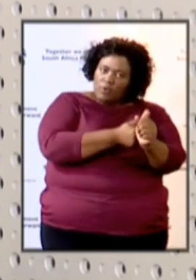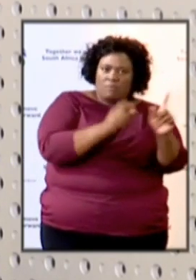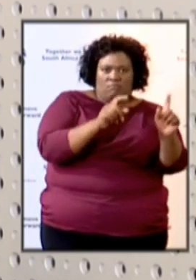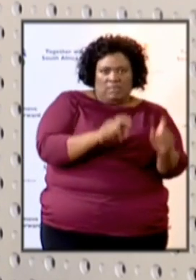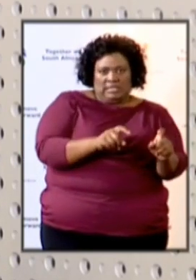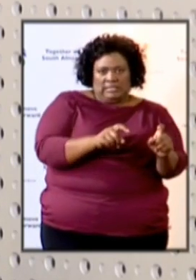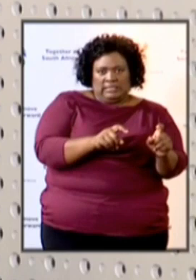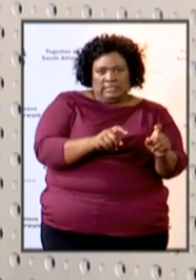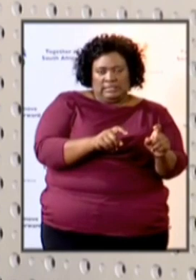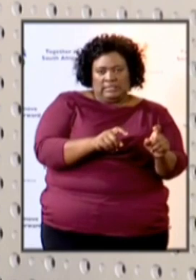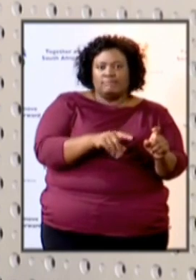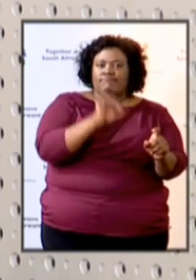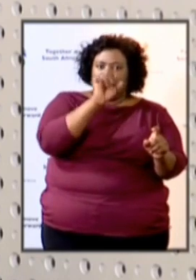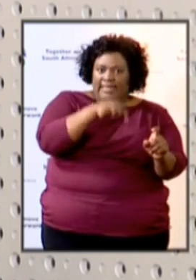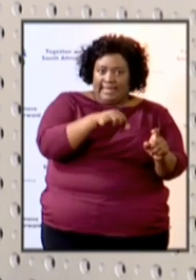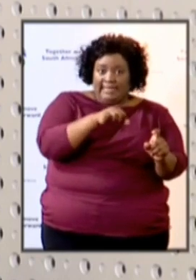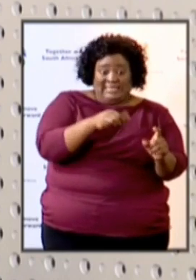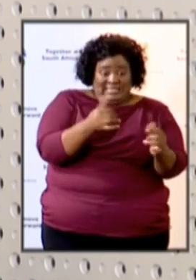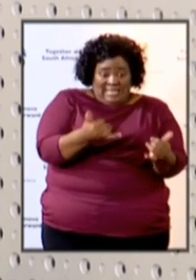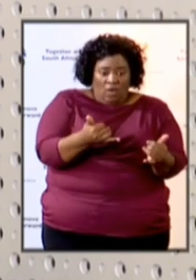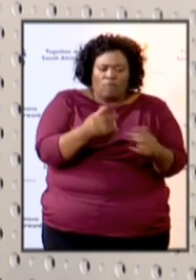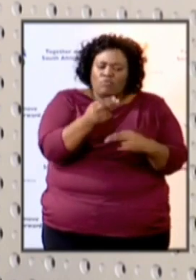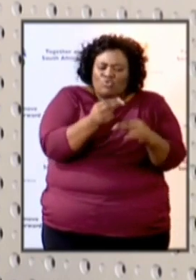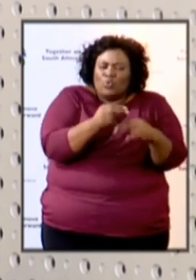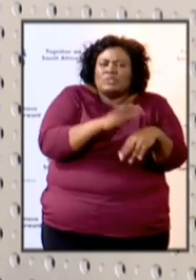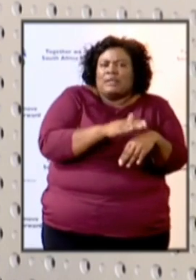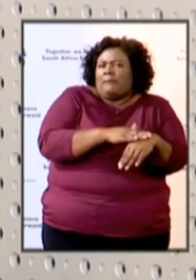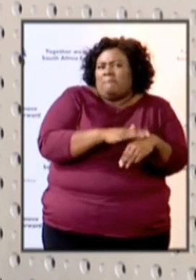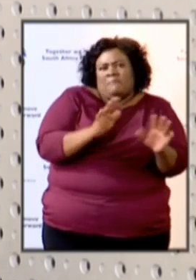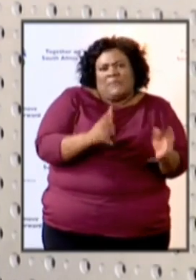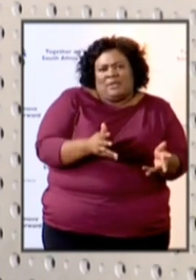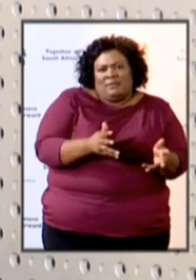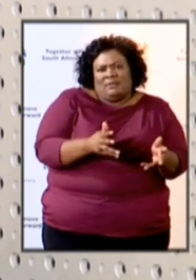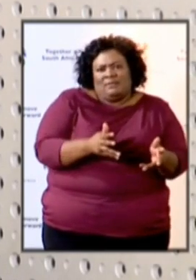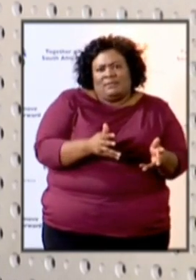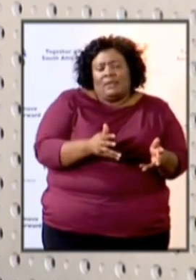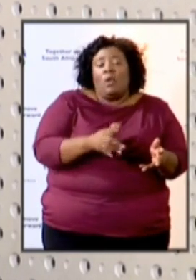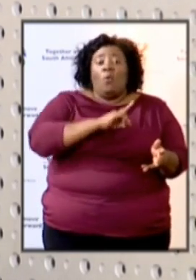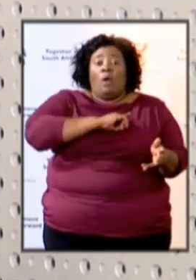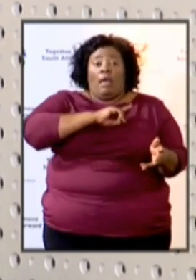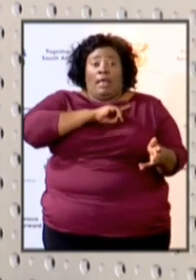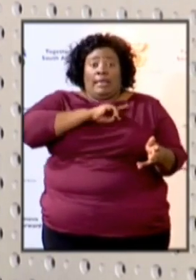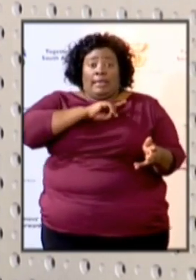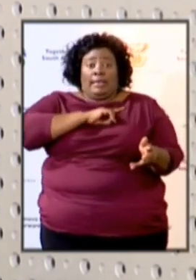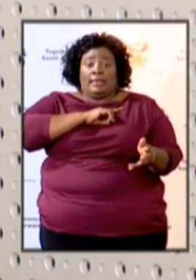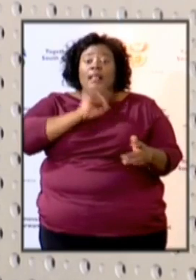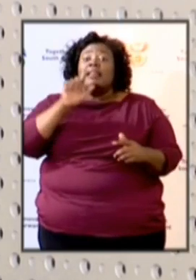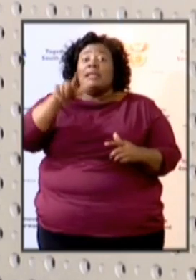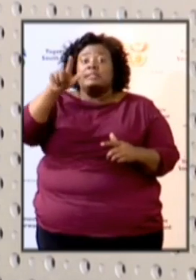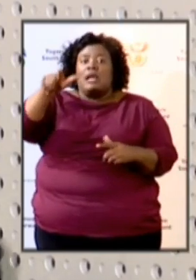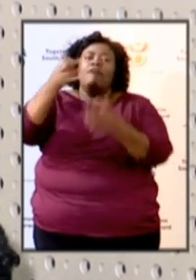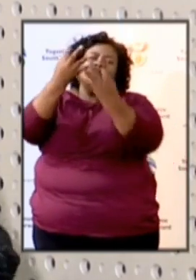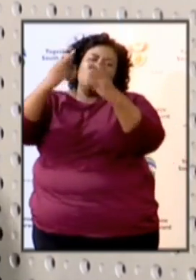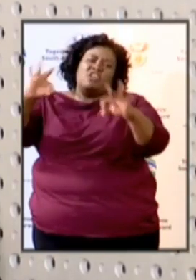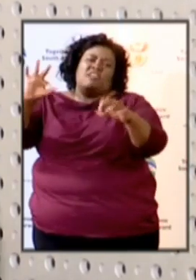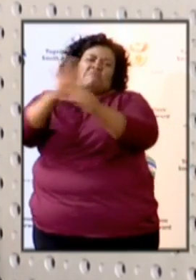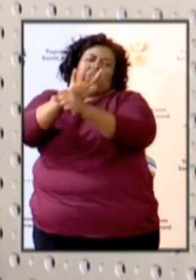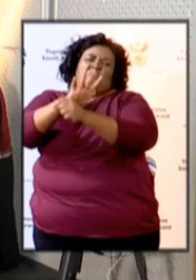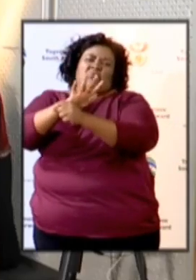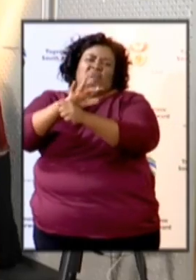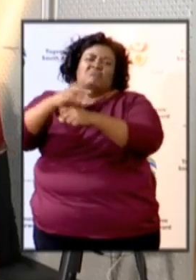siwavume ama-sacrifices esikhathi esincane khona siyokhululeka isikhathi eside. Ngiyabonga.